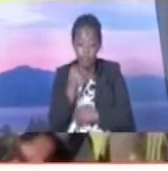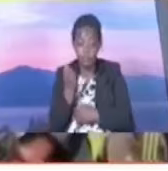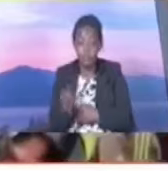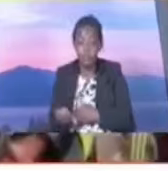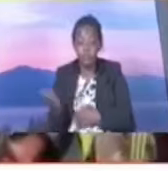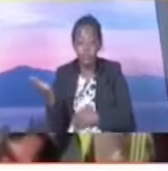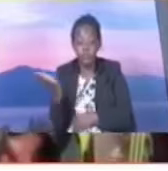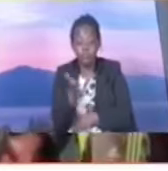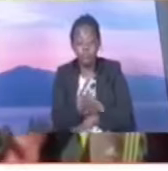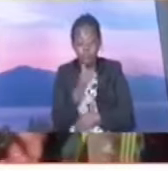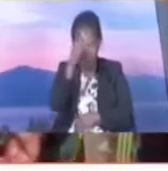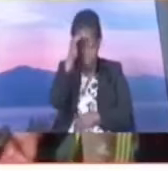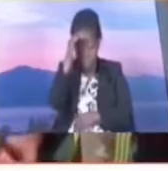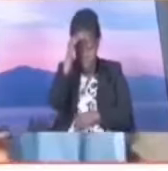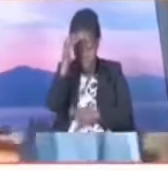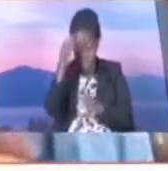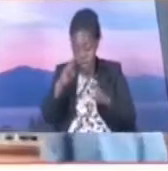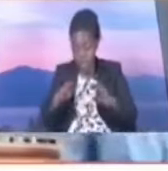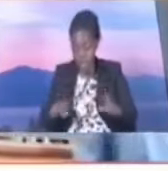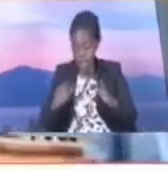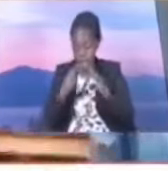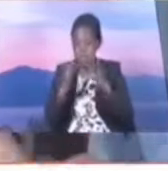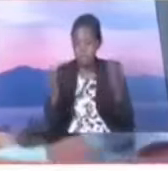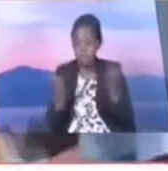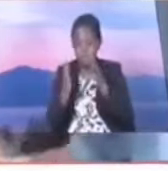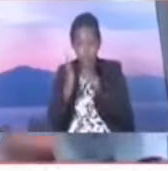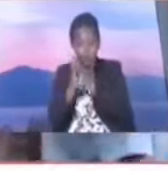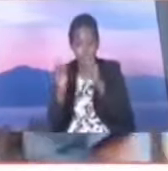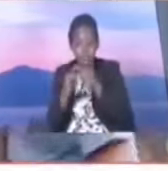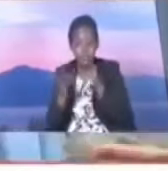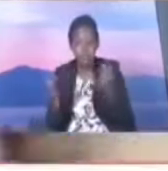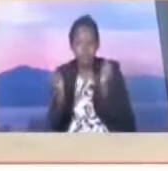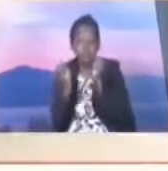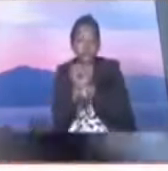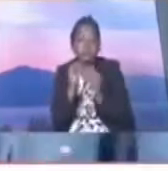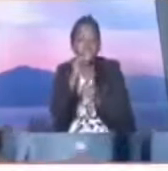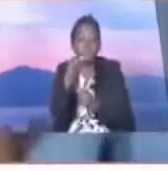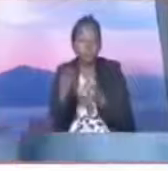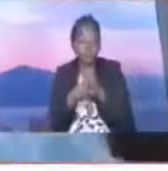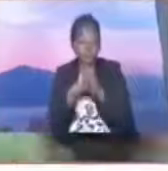n'amajambiya. Polisi esazaako ennyumba eno basula naye kwataka omulala ne badduka.